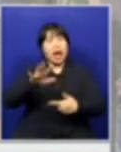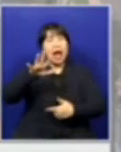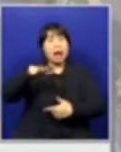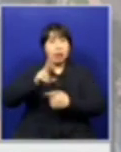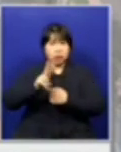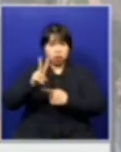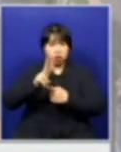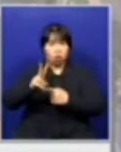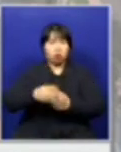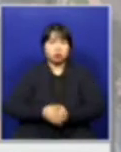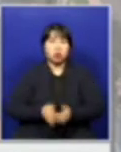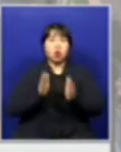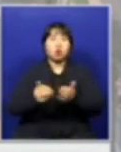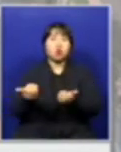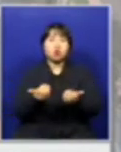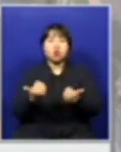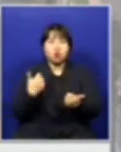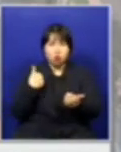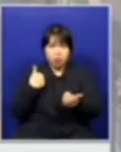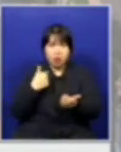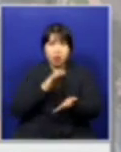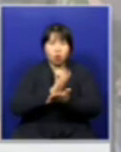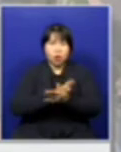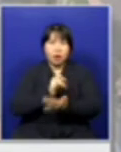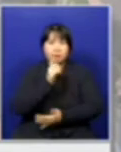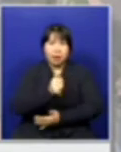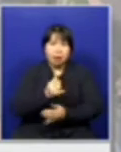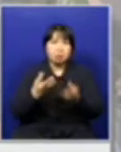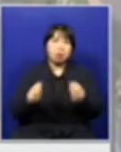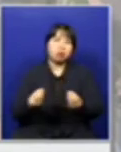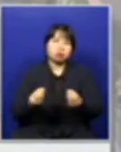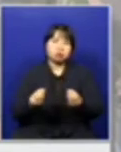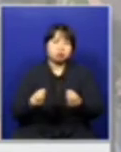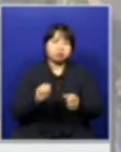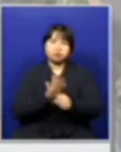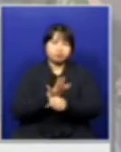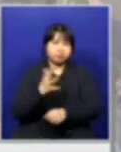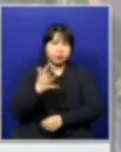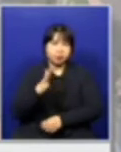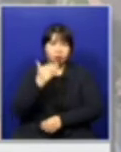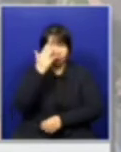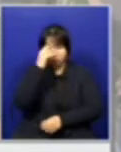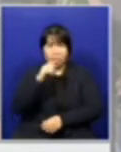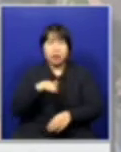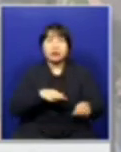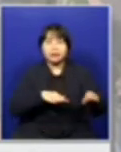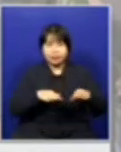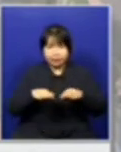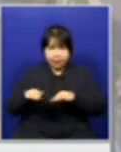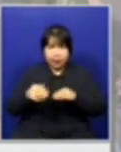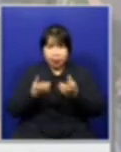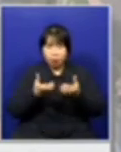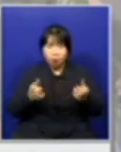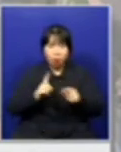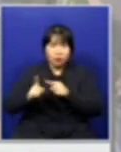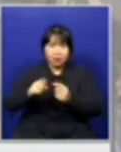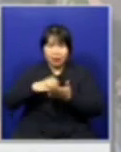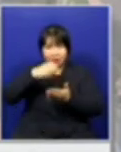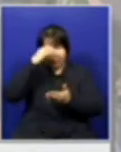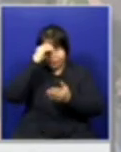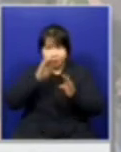ยคนมีลูกที่จะต้องไปโรงเรียนก็จะหมดแล้วก็จะไม่พอค่ะเพราะว่าต้องเตรียมอะไรต่ออะไรที่จะต้องเปิดเรียนใ